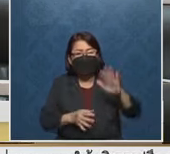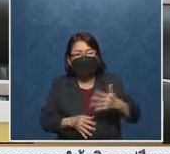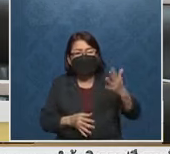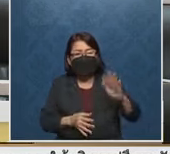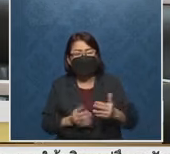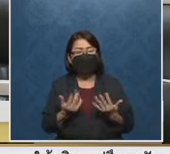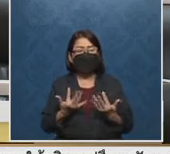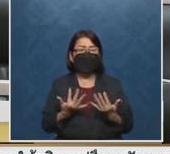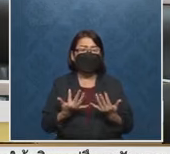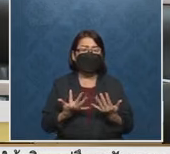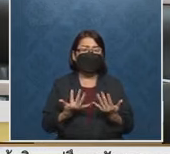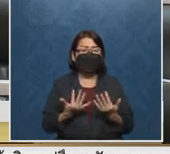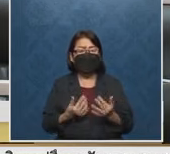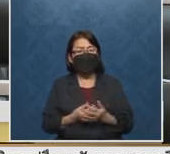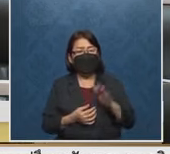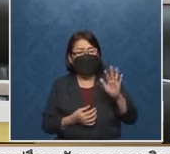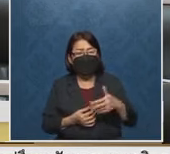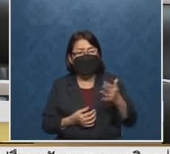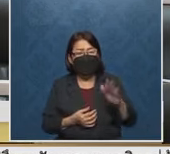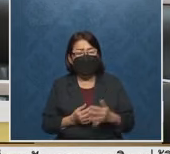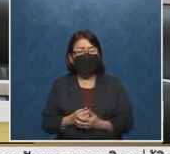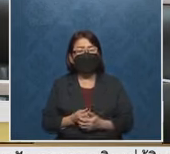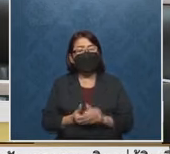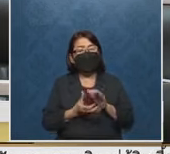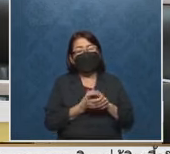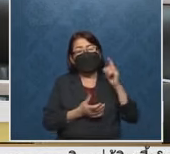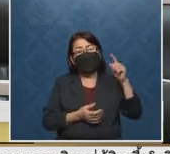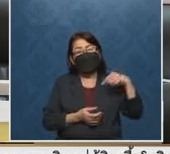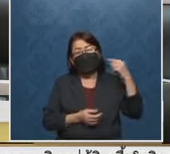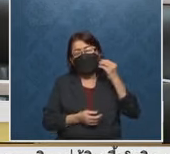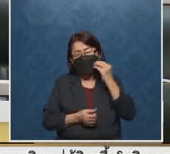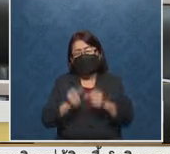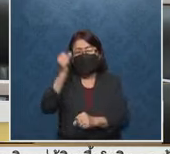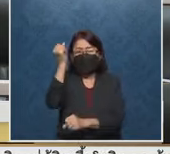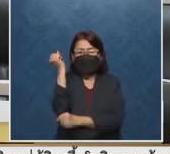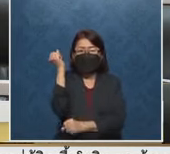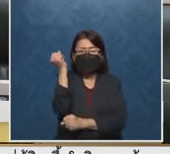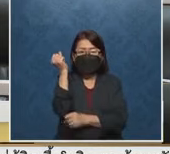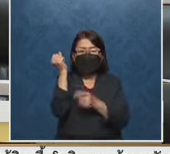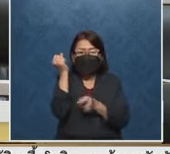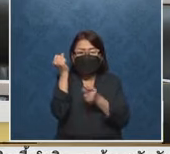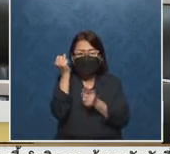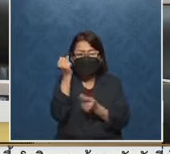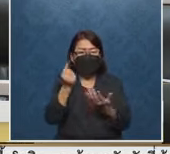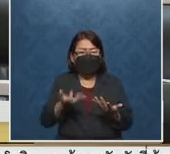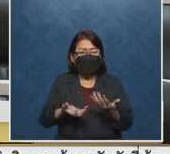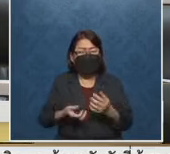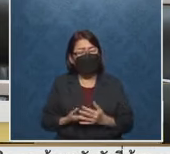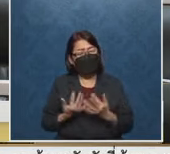ถึงอย่างที่บ้านทำให้เขามีฐานะที่ลำบากเหตุผลดังเหตุผ